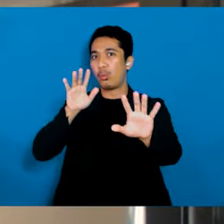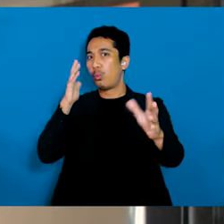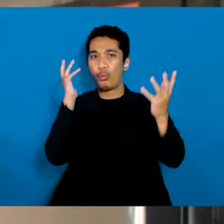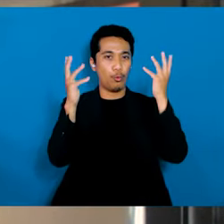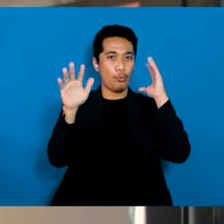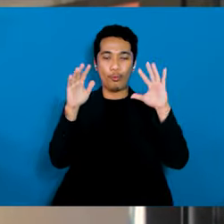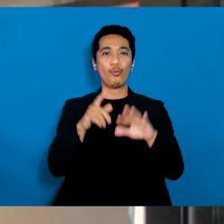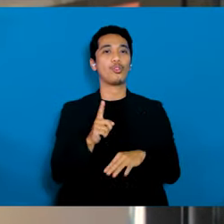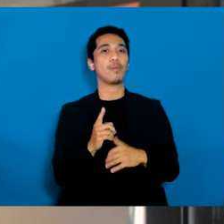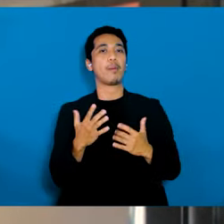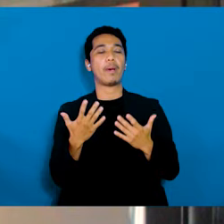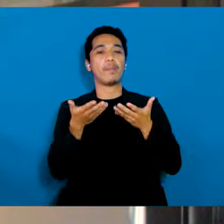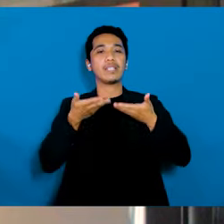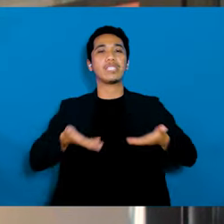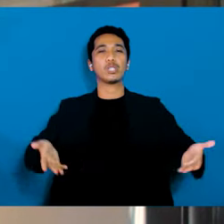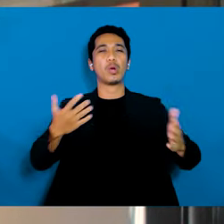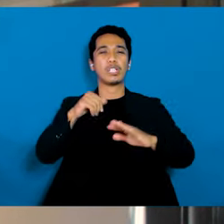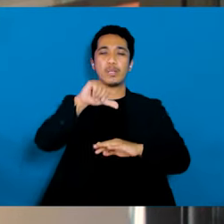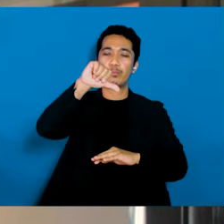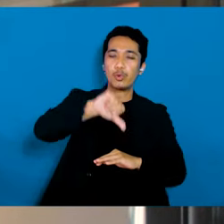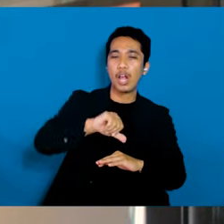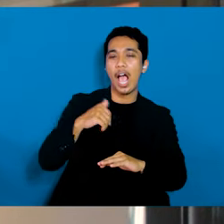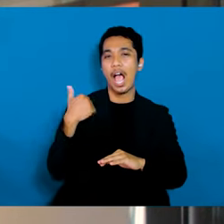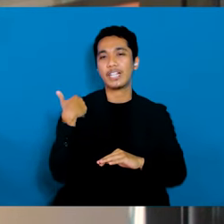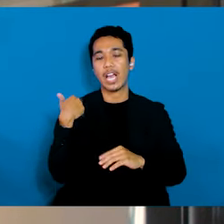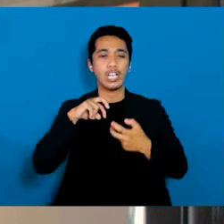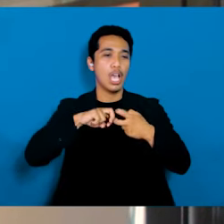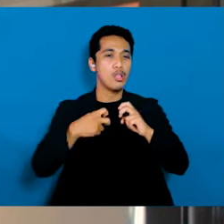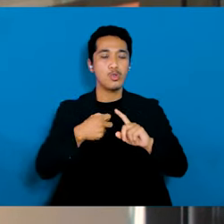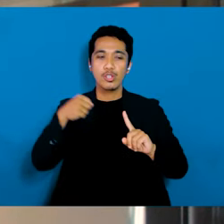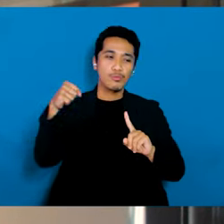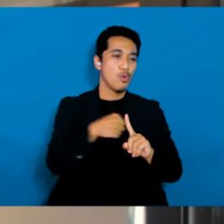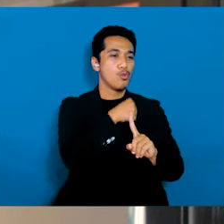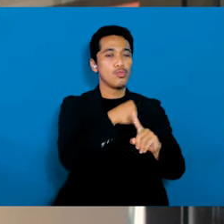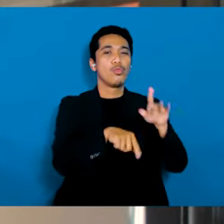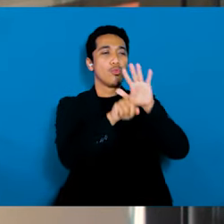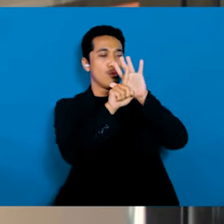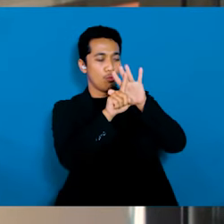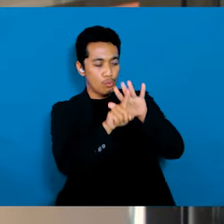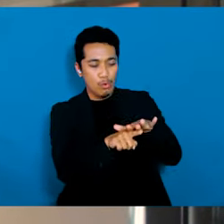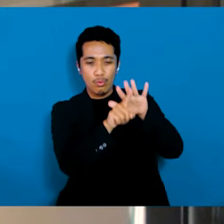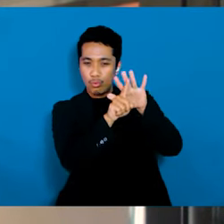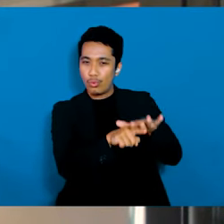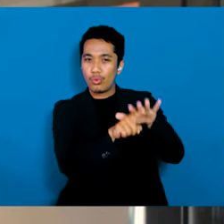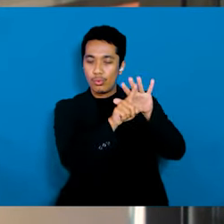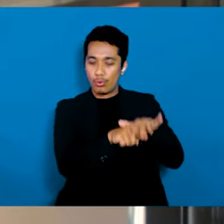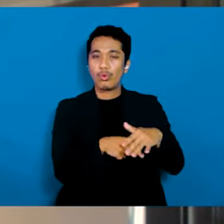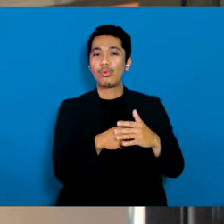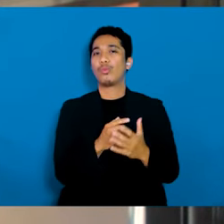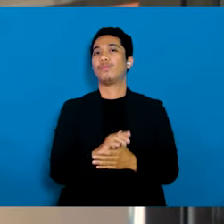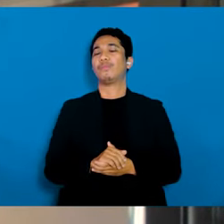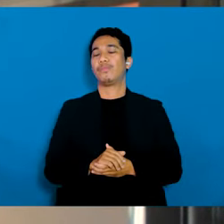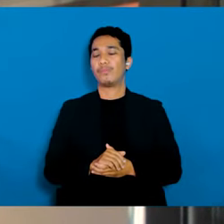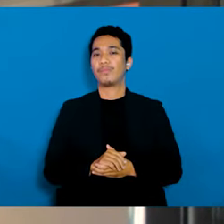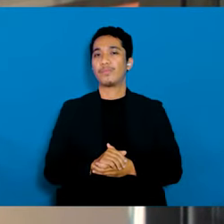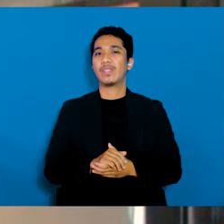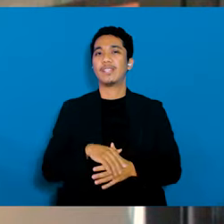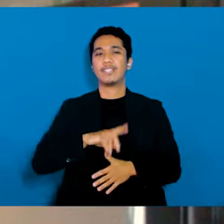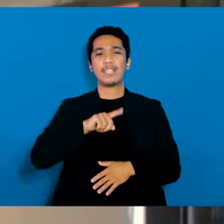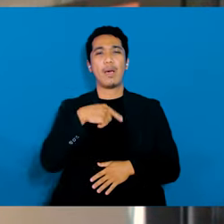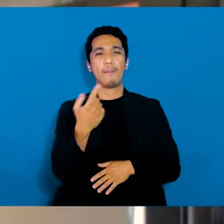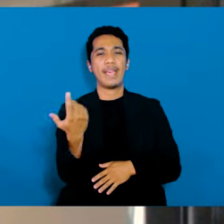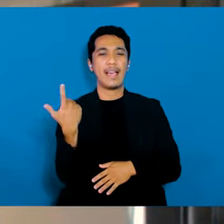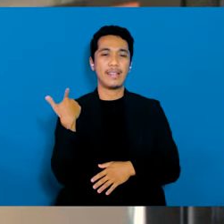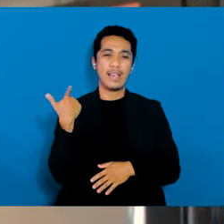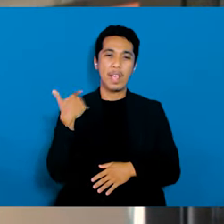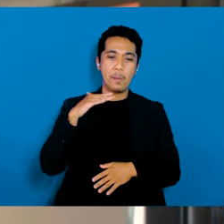demonstrasi besar-besaran karena mereka dalam situasi yang buruk, dengan penganiayaan, dengan kekerasan, dengan diskriminasi, ya,